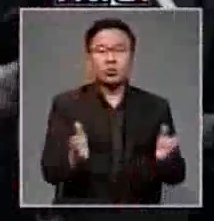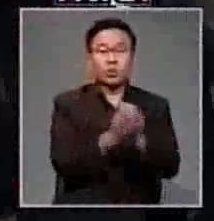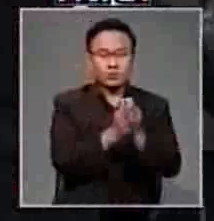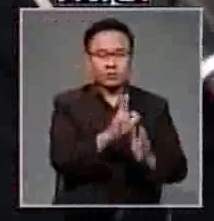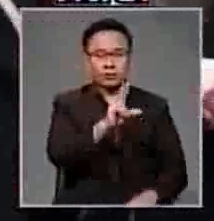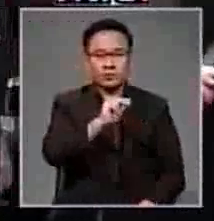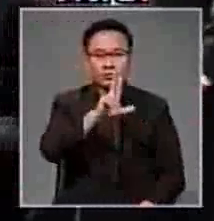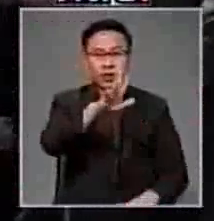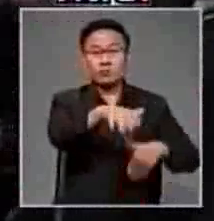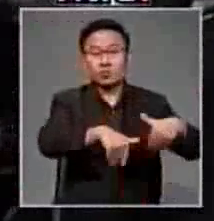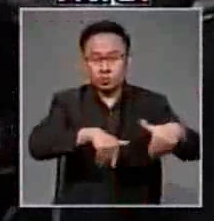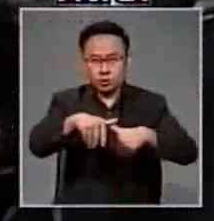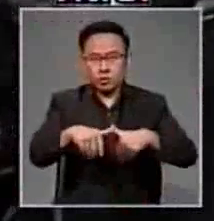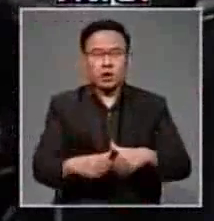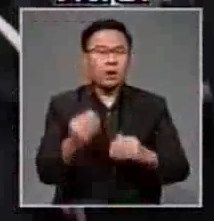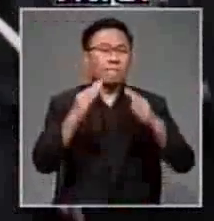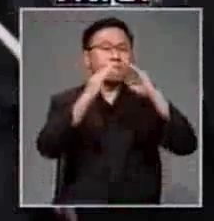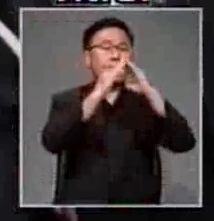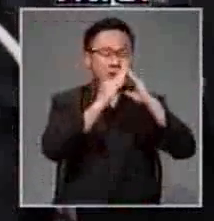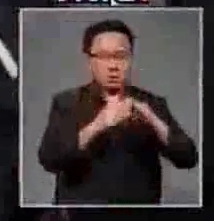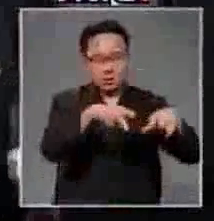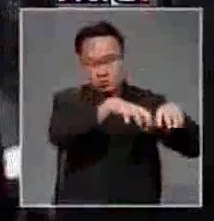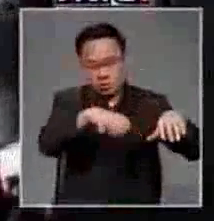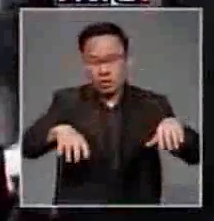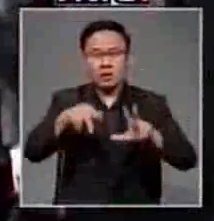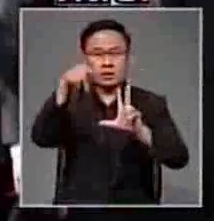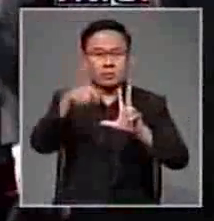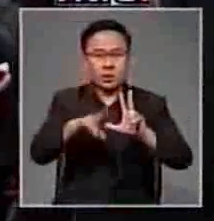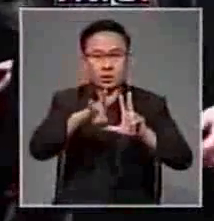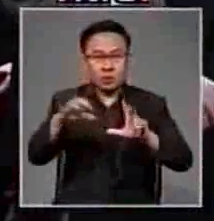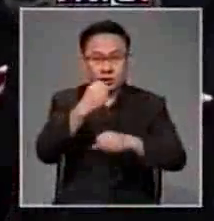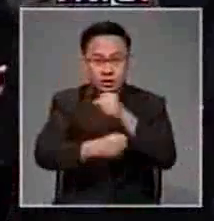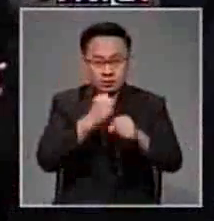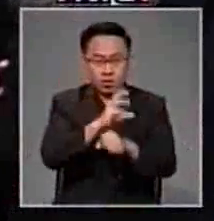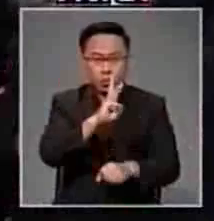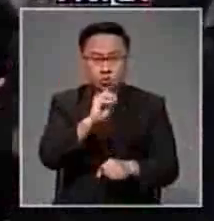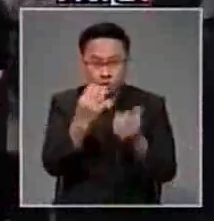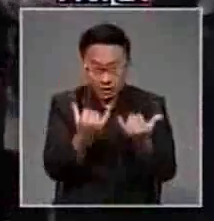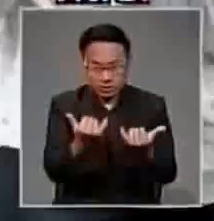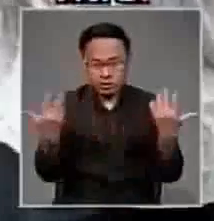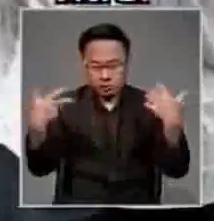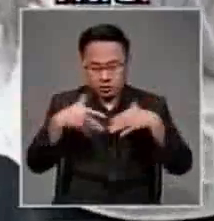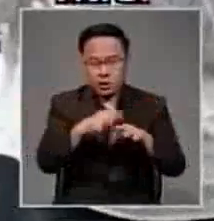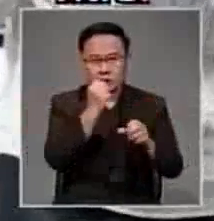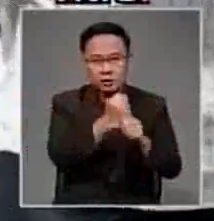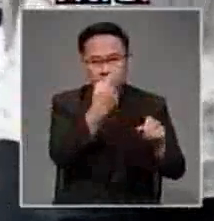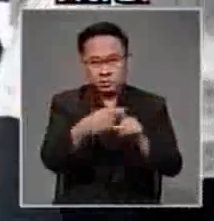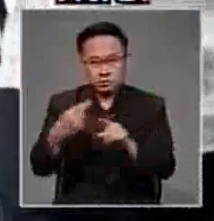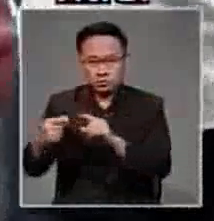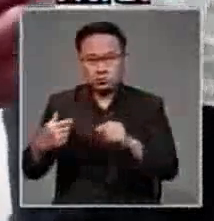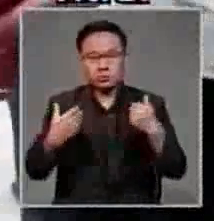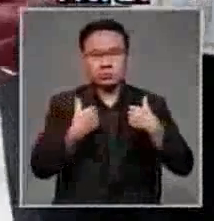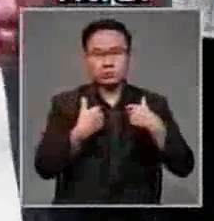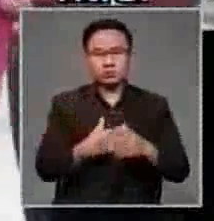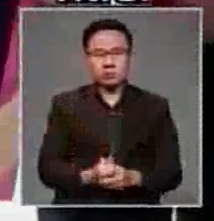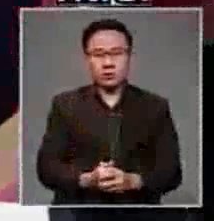ปี60/60เนี่ยจำนวน33ชุมชน 3,700 คนเลยนะครับนี่คือเป้าที่ขับเคลื่